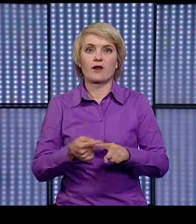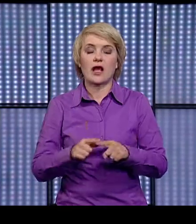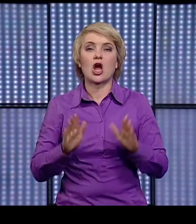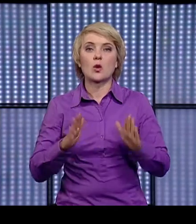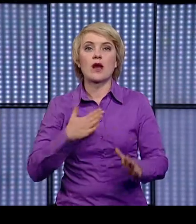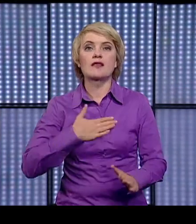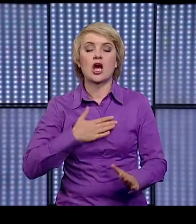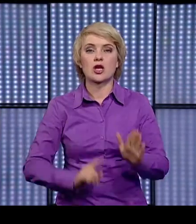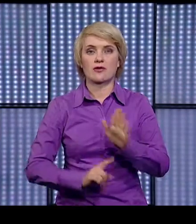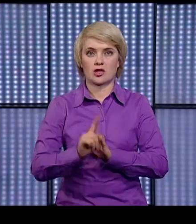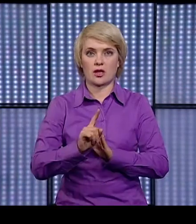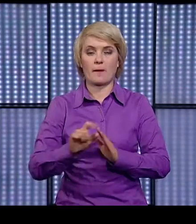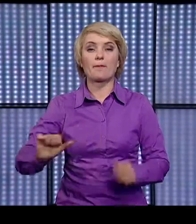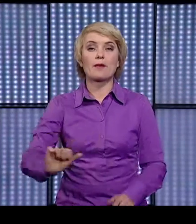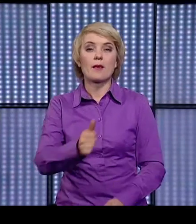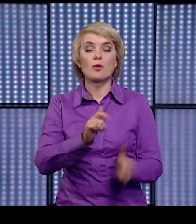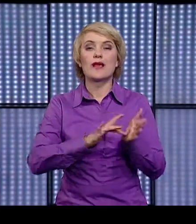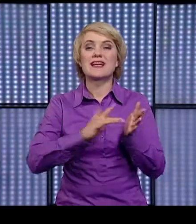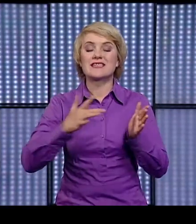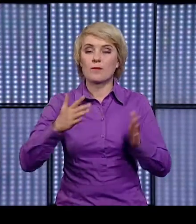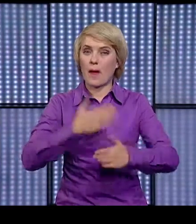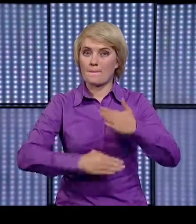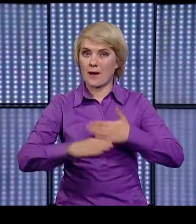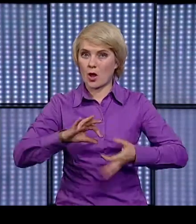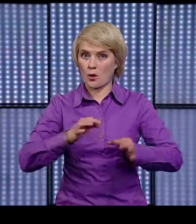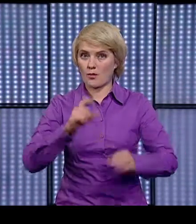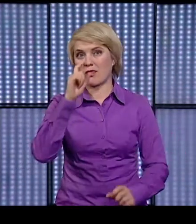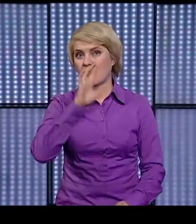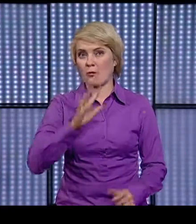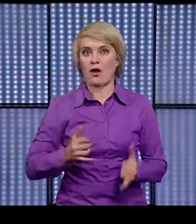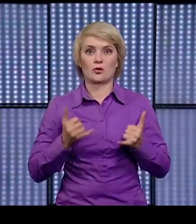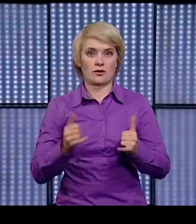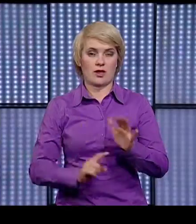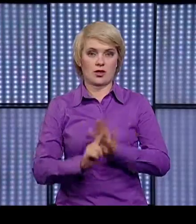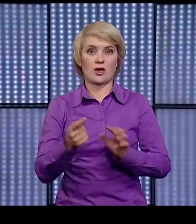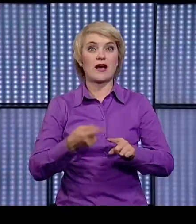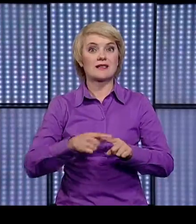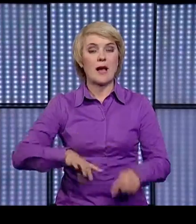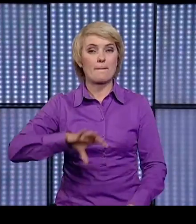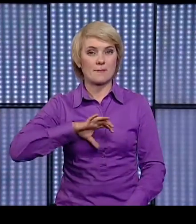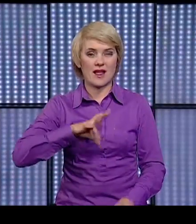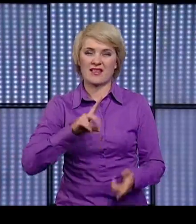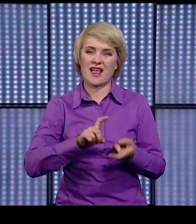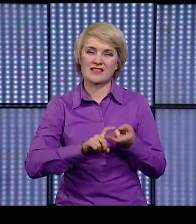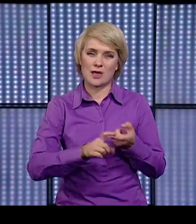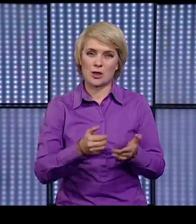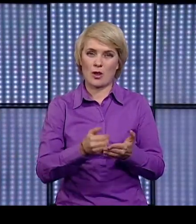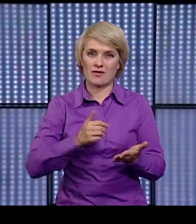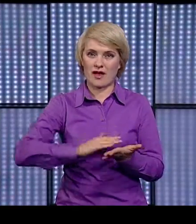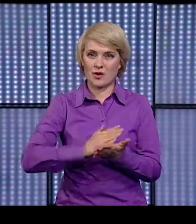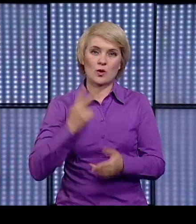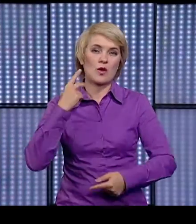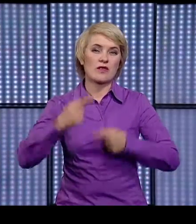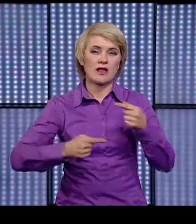наше начало. Дебютне срібло Паралімпіади – непогано для початку. Тим паче ця медаль, незалежно від гатунку, назавжди стала